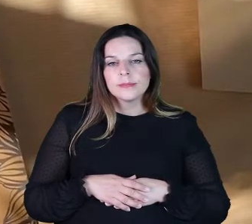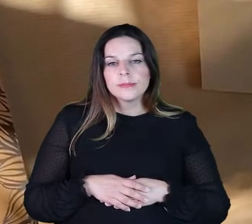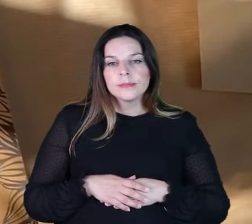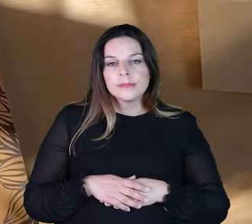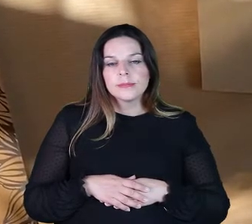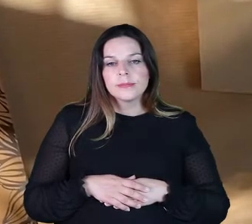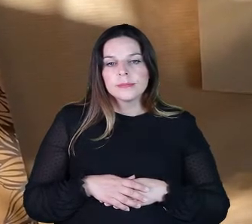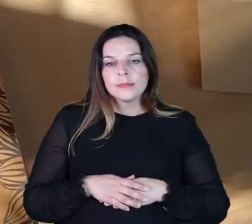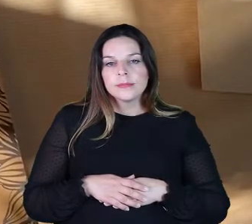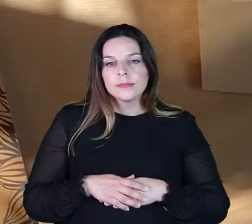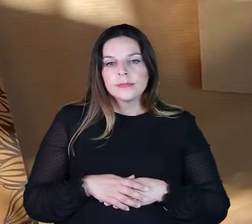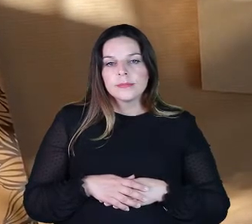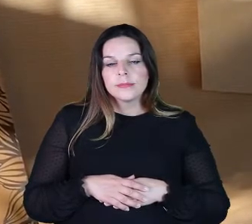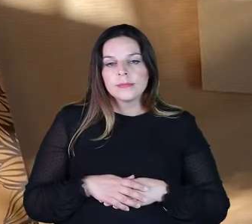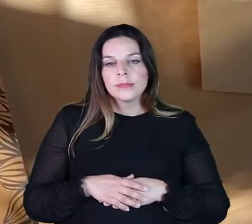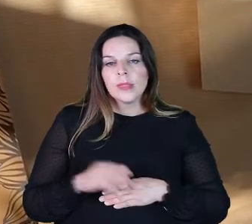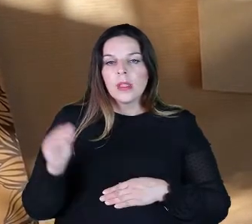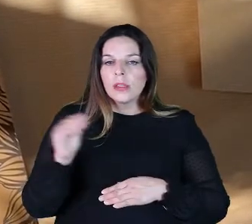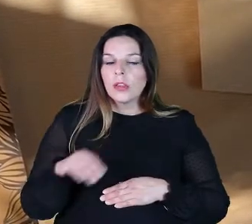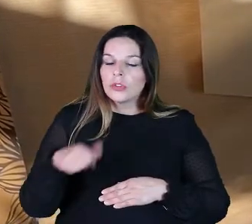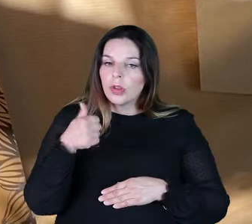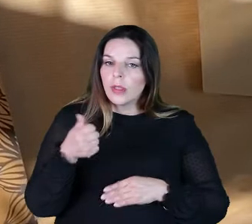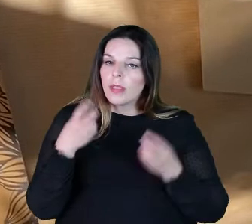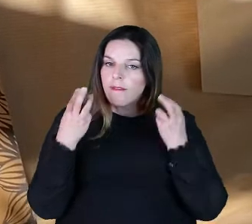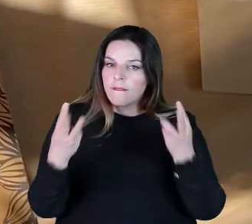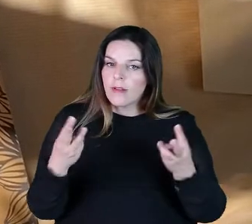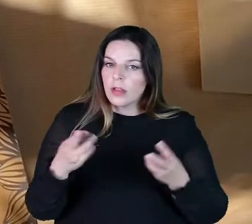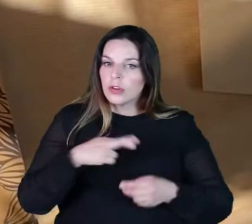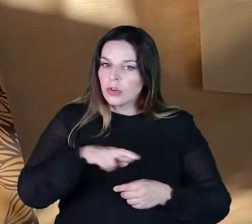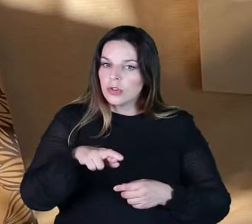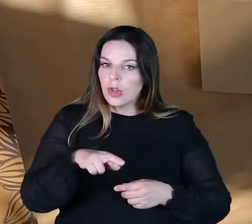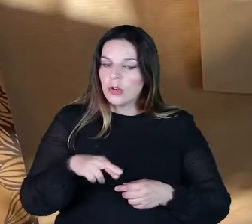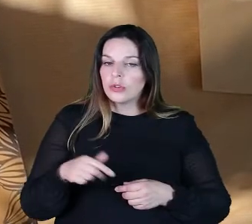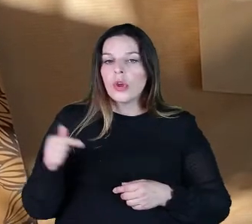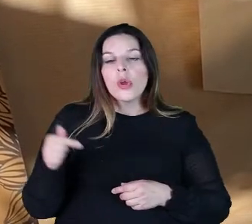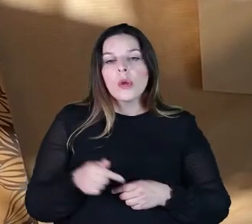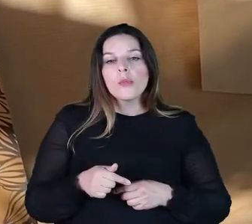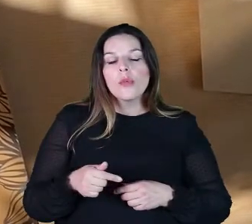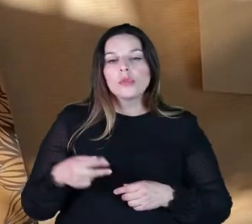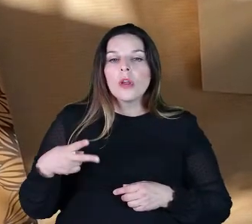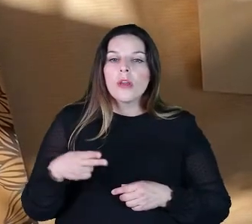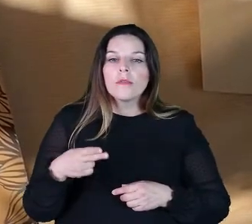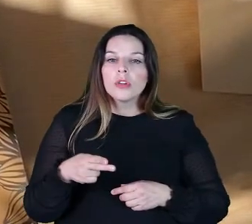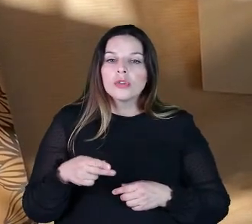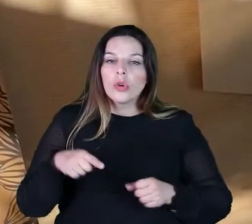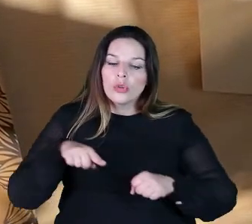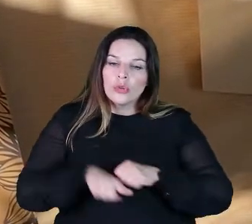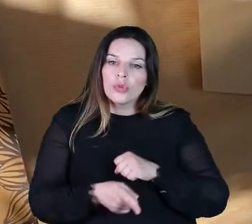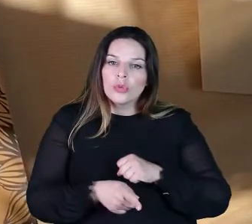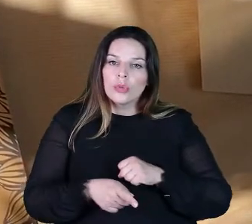Tak. Jeszcze jedna ważna rzecz. Muszę wyciąć w naszym rondzie